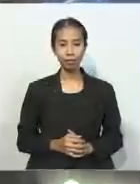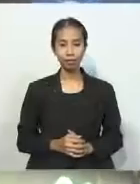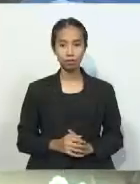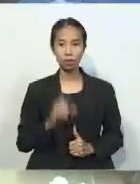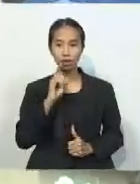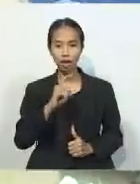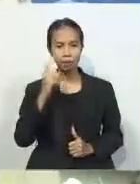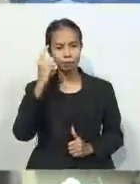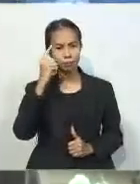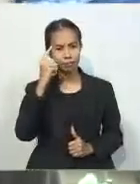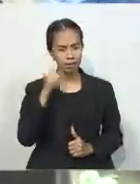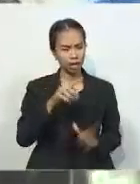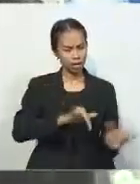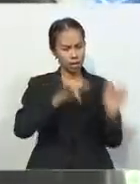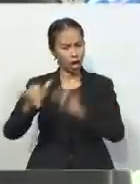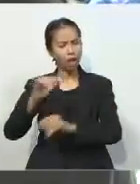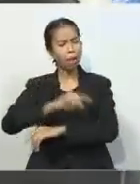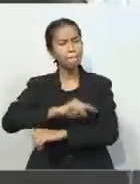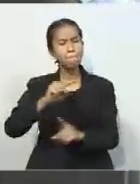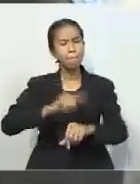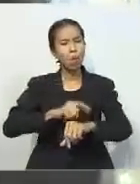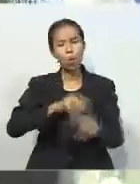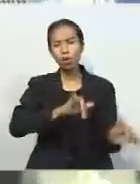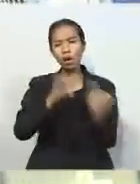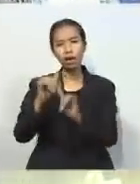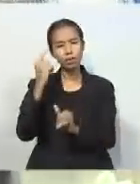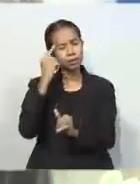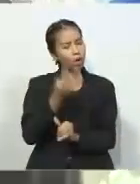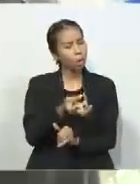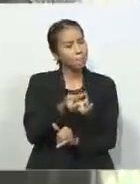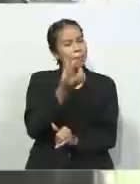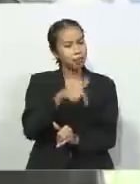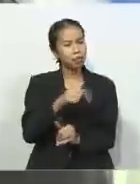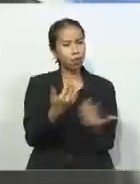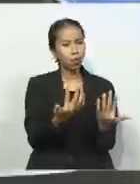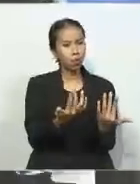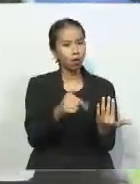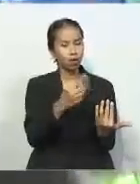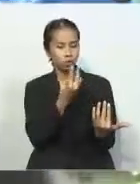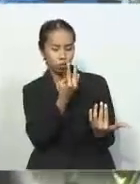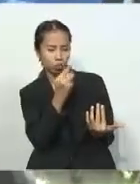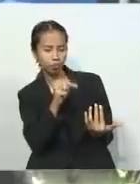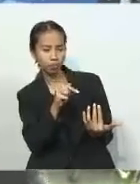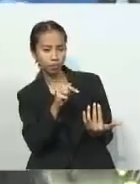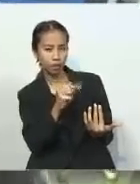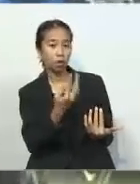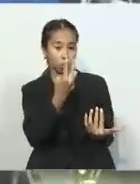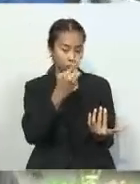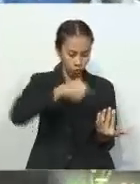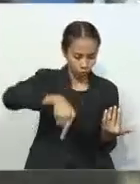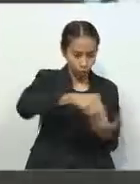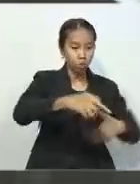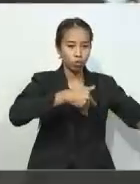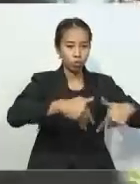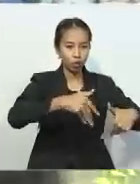เราคาดว่าอีกประมาณนานแค่ไหนถึงจะออก อีกไม่นานครับอีกไม่นานรอจนในใจว่าชาวบ้านในพื้นที่ออกหม